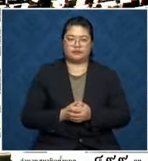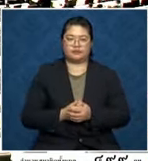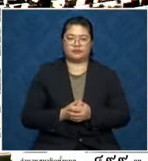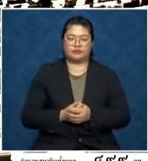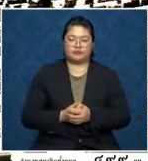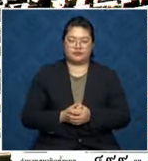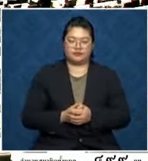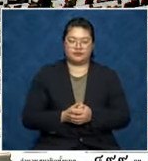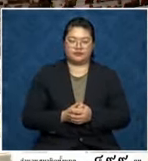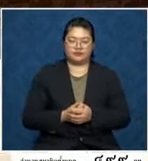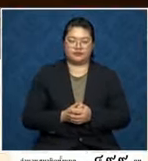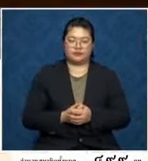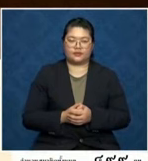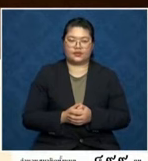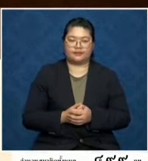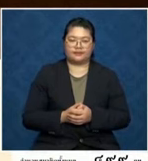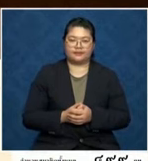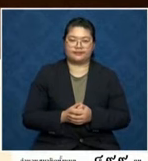หลักการครับ